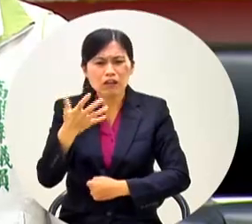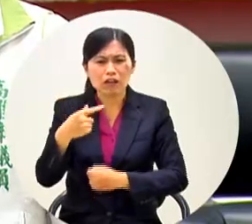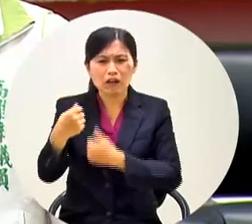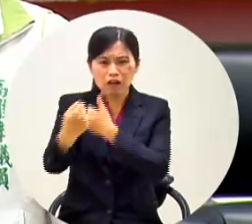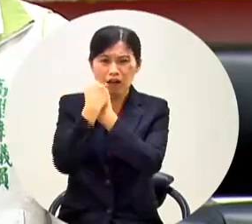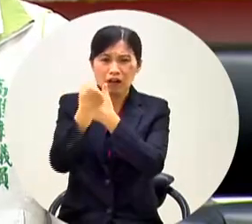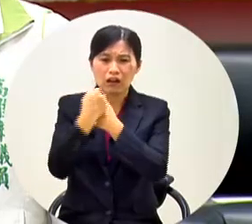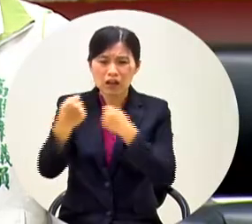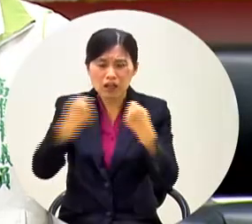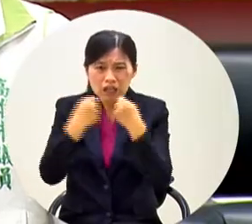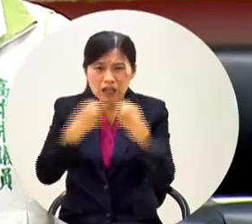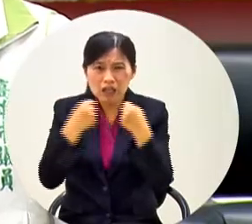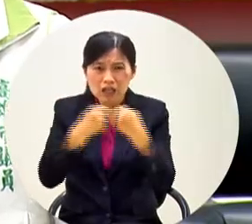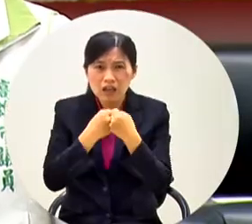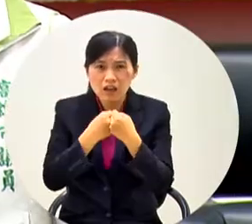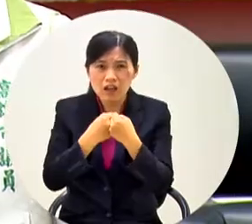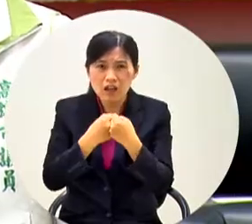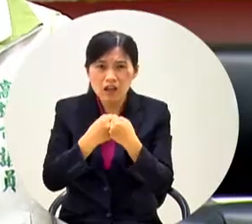我们当然